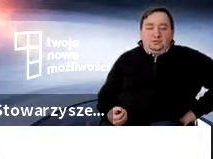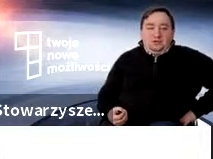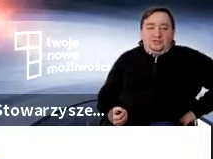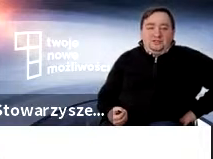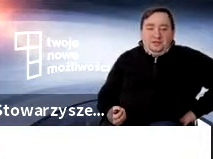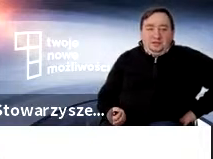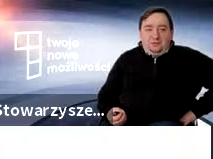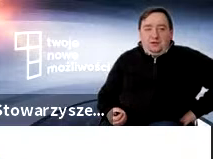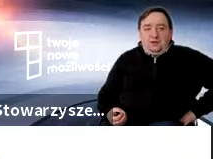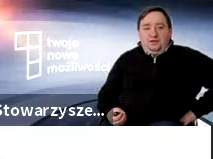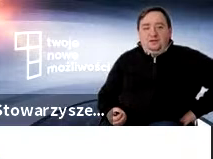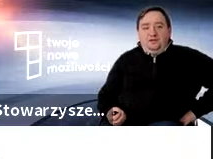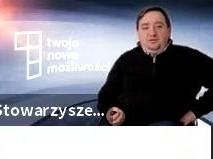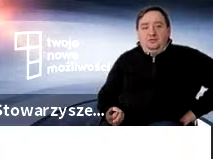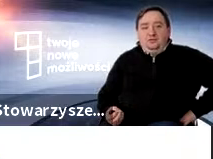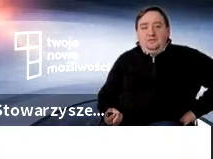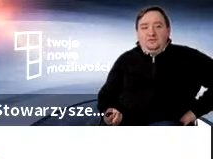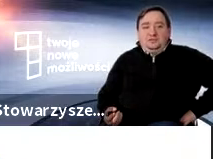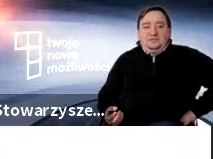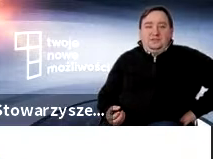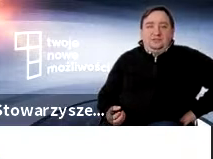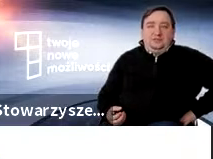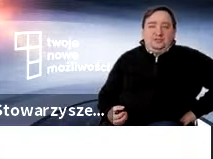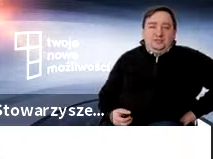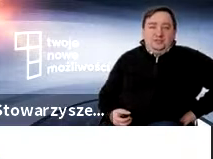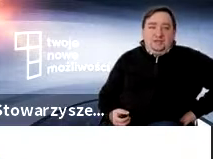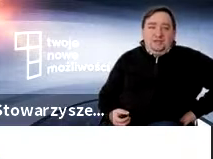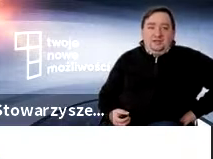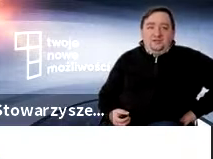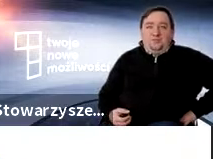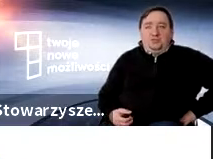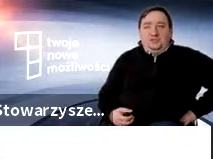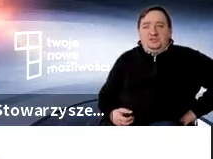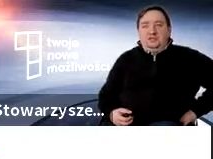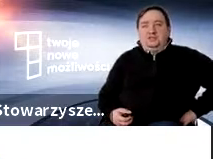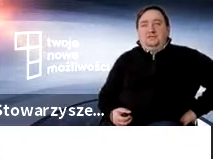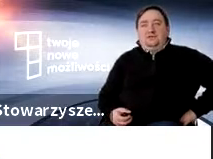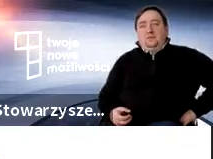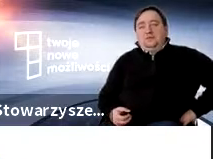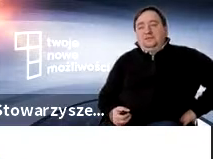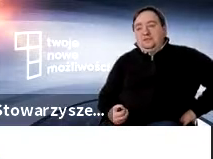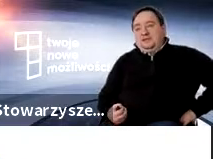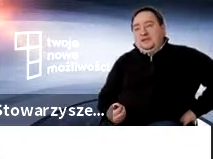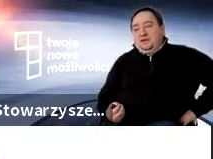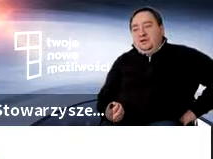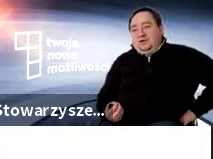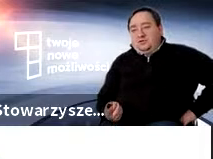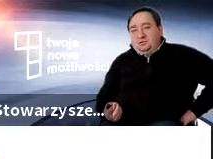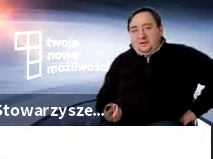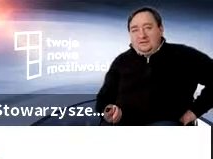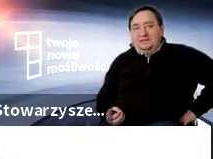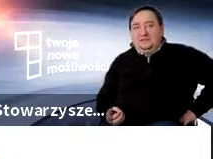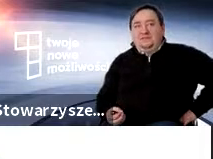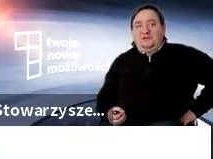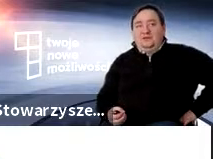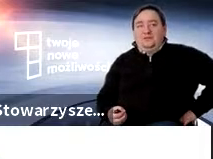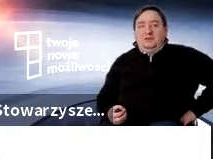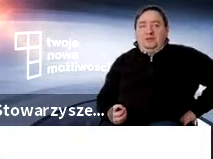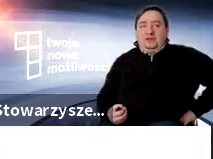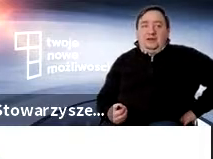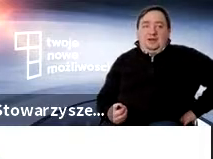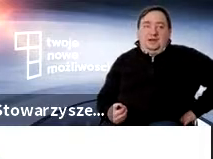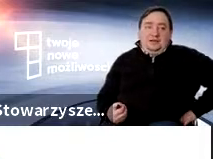Główną rzeczą, która się zmieniła i do której wykorzystywane są narzędzia, to pośrednictwo pomiędzy osobą